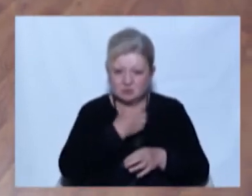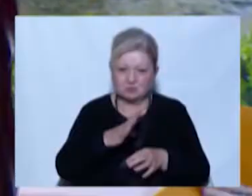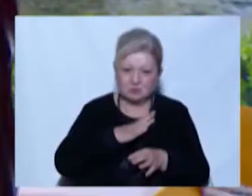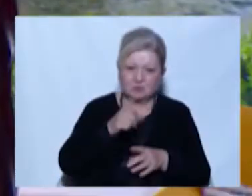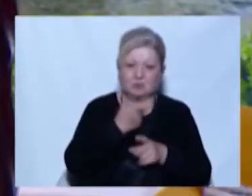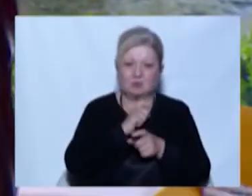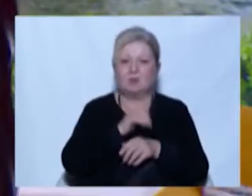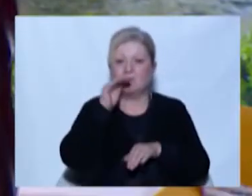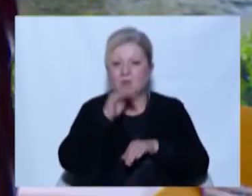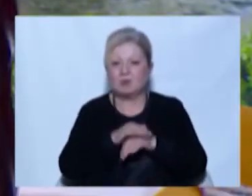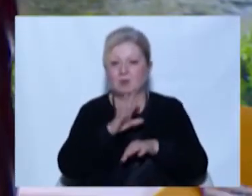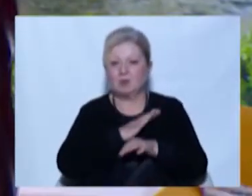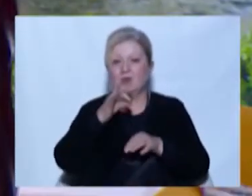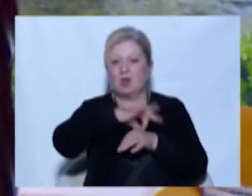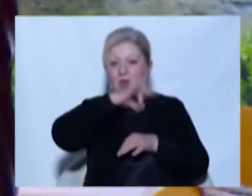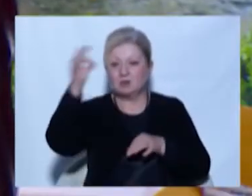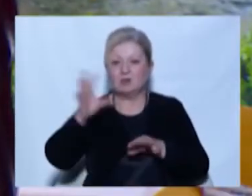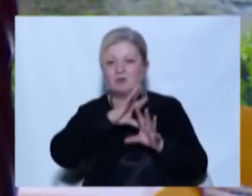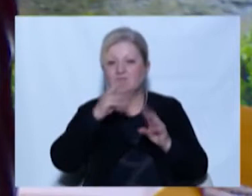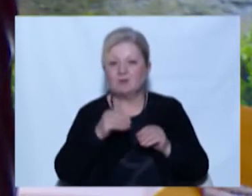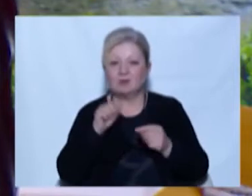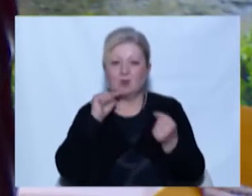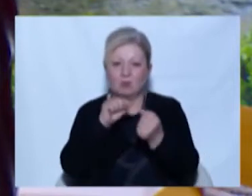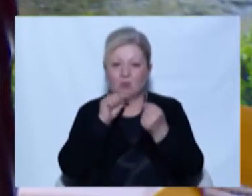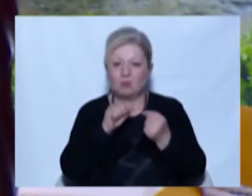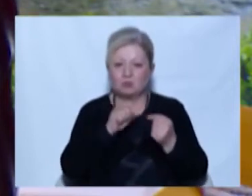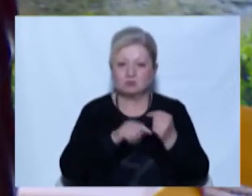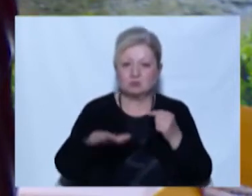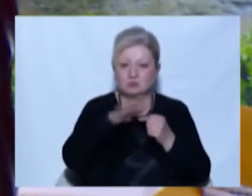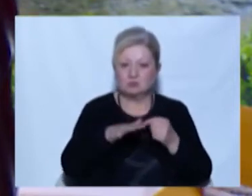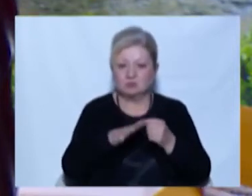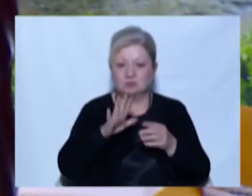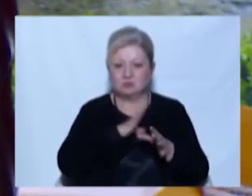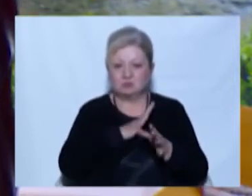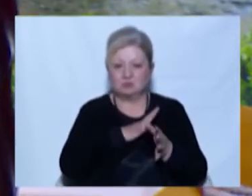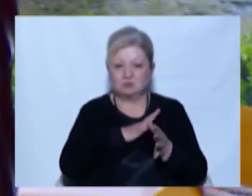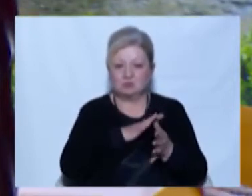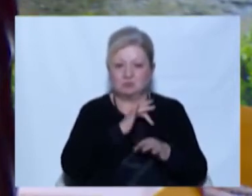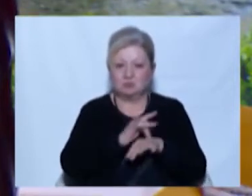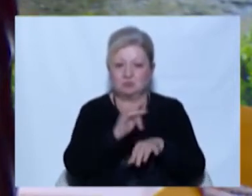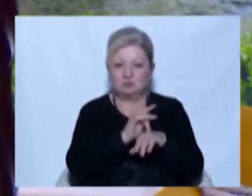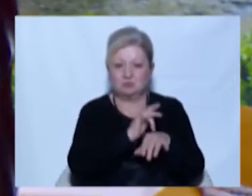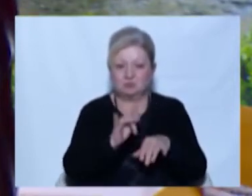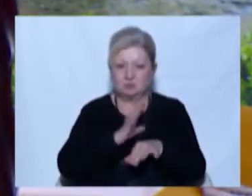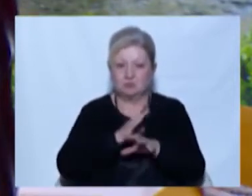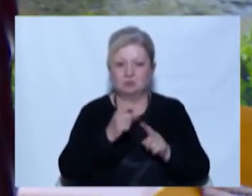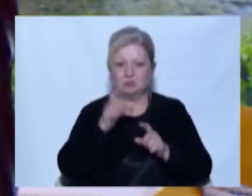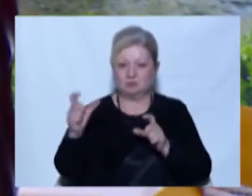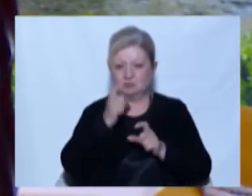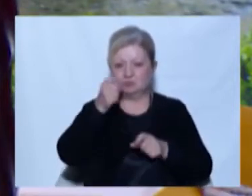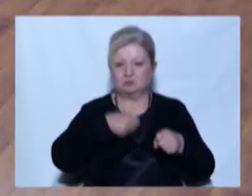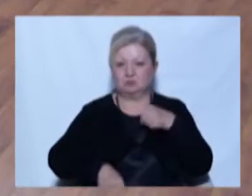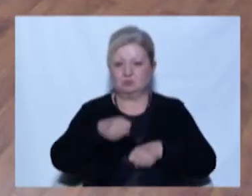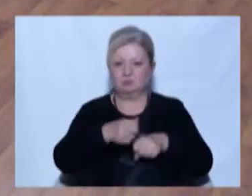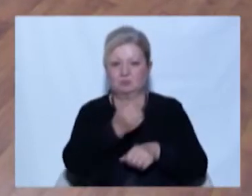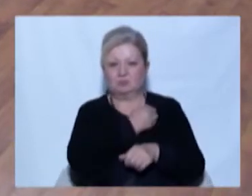ფაქტიურად აღმოსავლეთში ყველა ოპოზიციურ ძალას ანადგურებდა, რომ განუსაზღვრელი ბატონობა ქონოდა პროსაბჭოურ კომუნისტურ